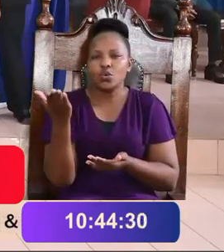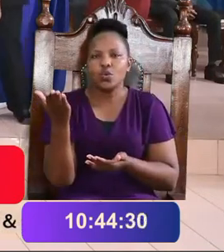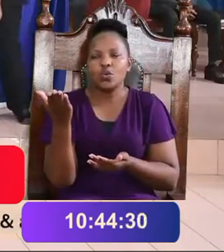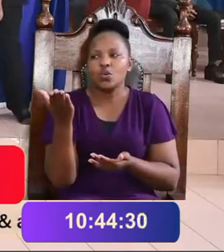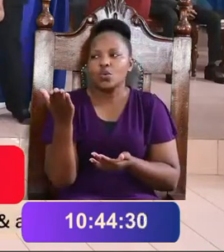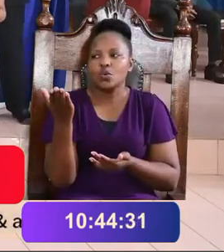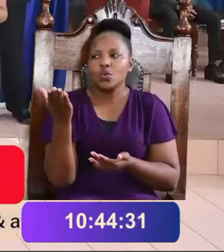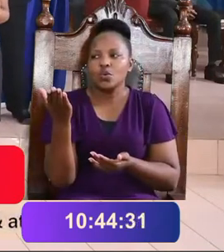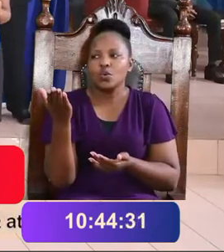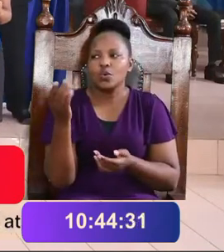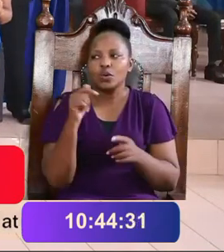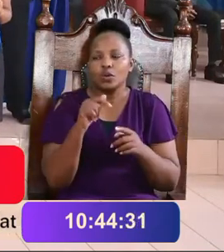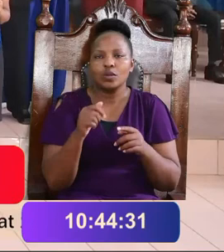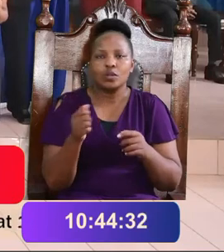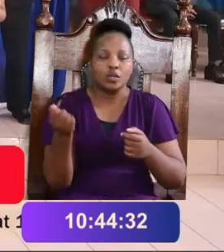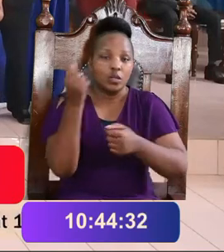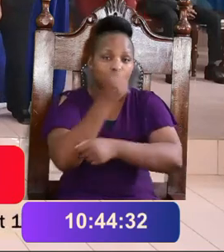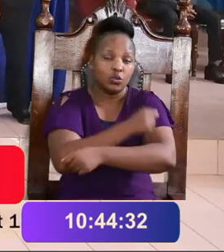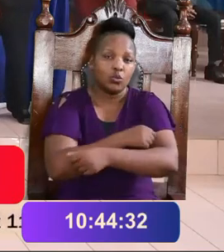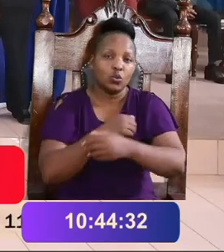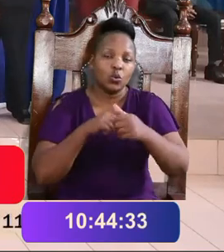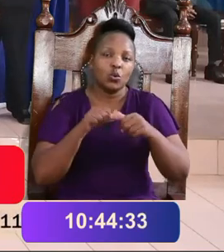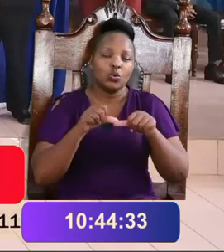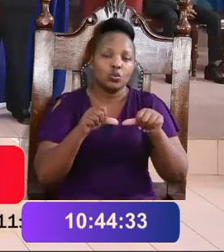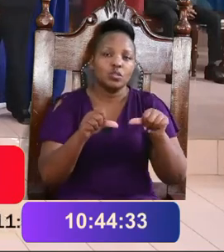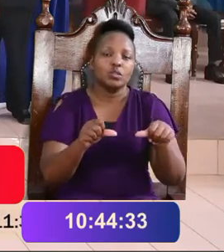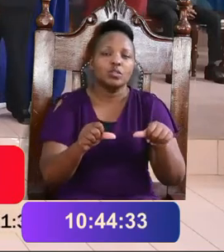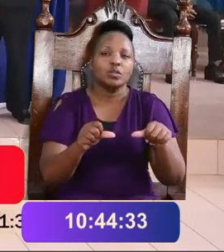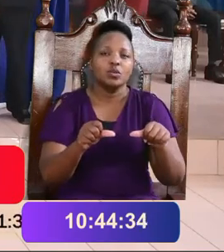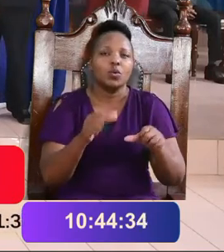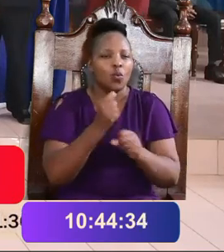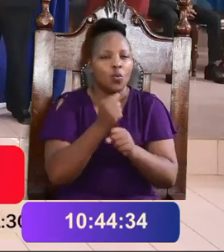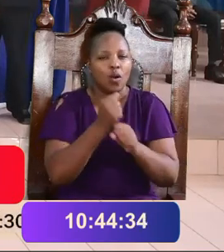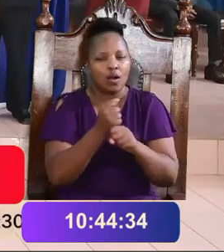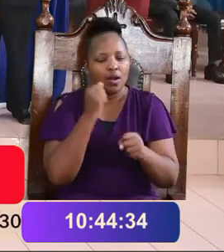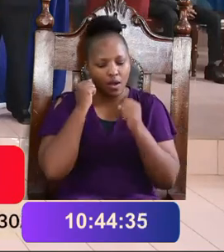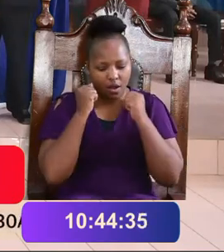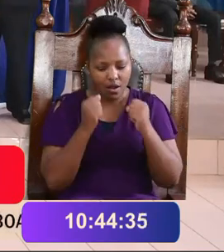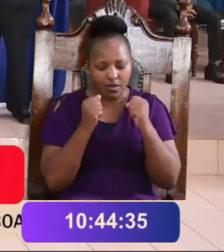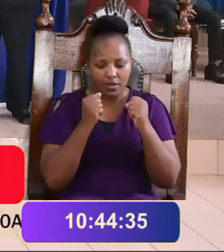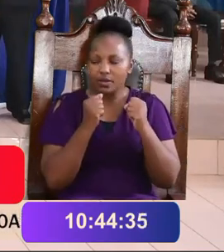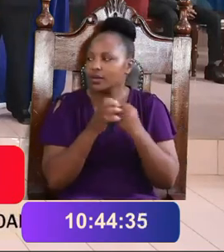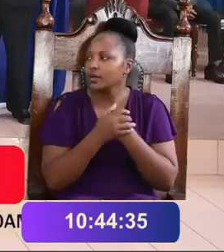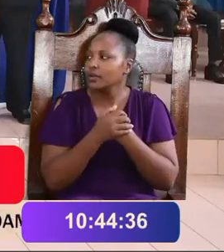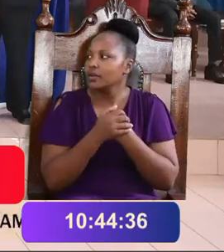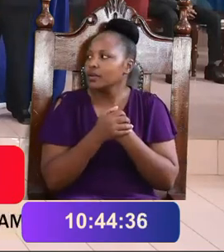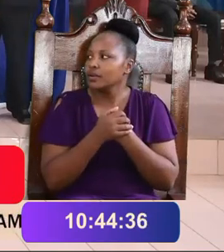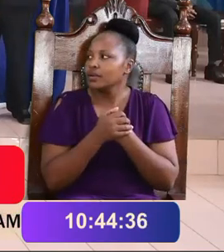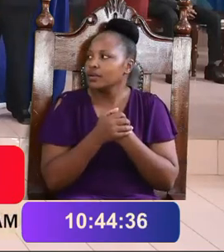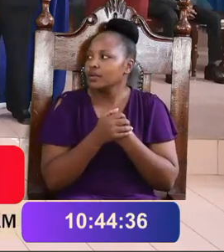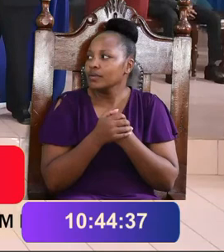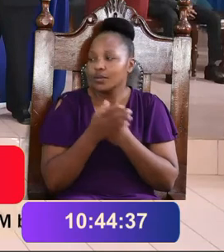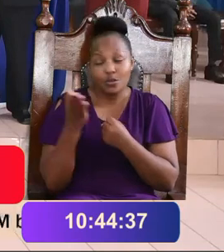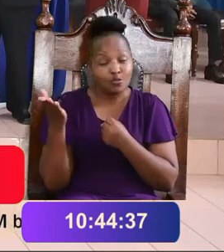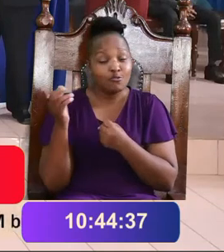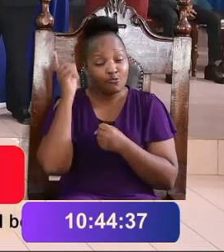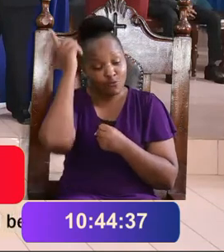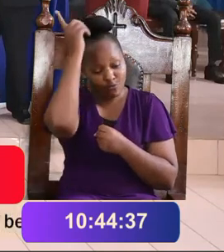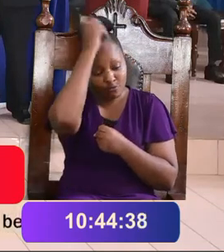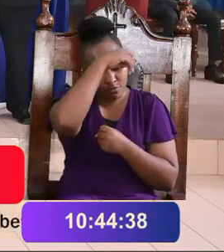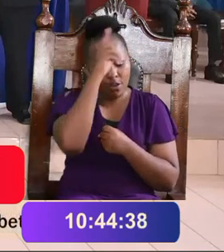katika secondary school, mtie hiyo bidii kwa sababu nyinyi ni university material nyinyi